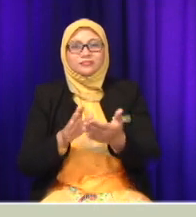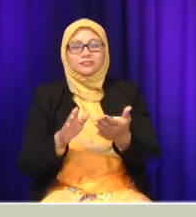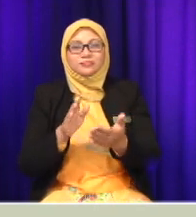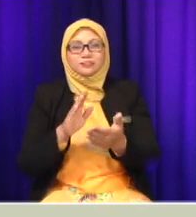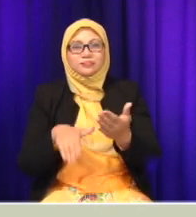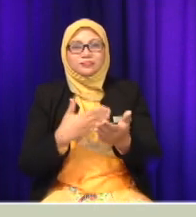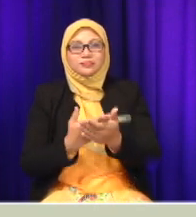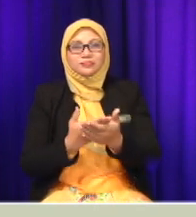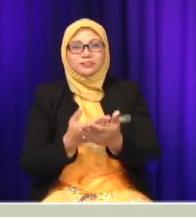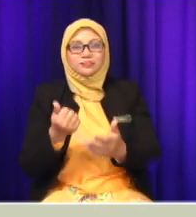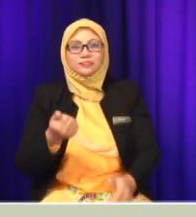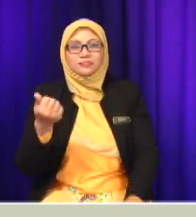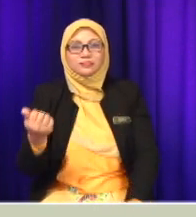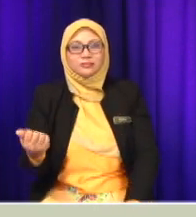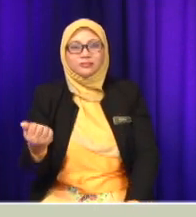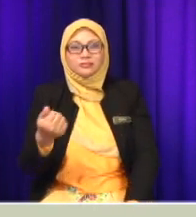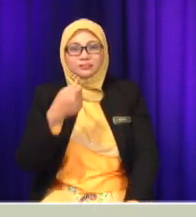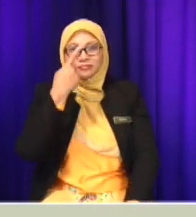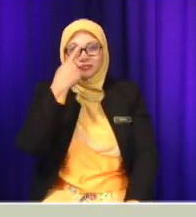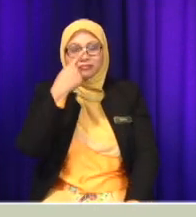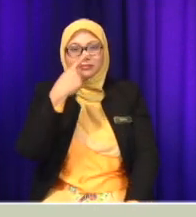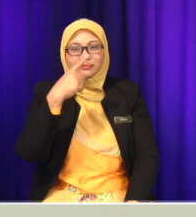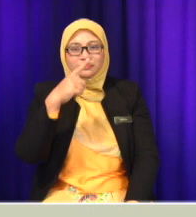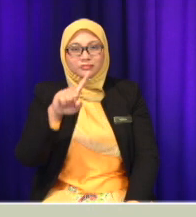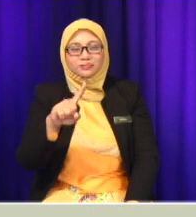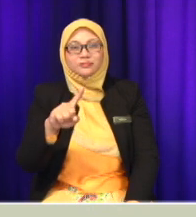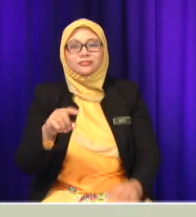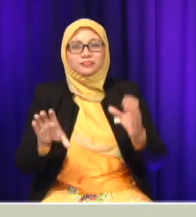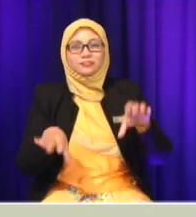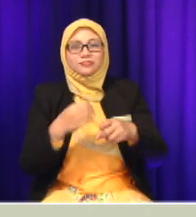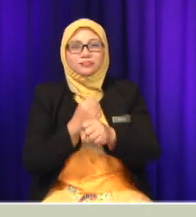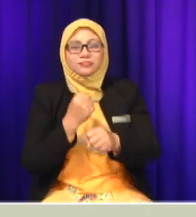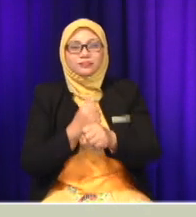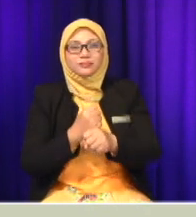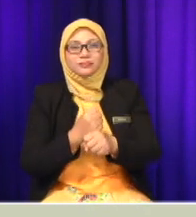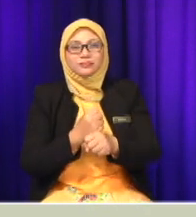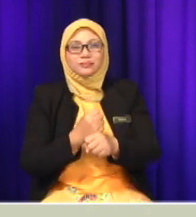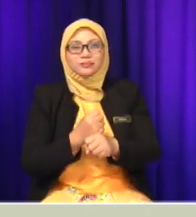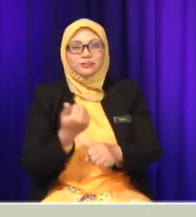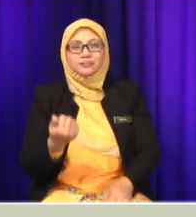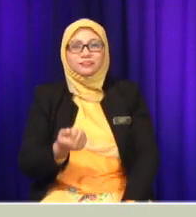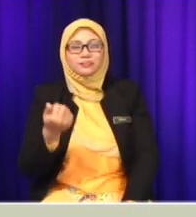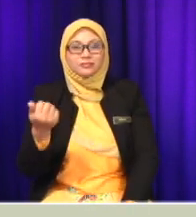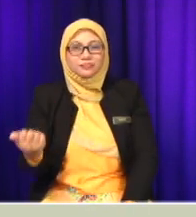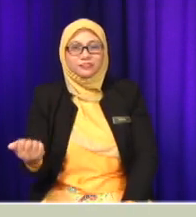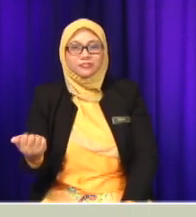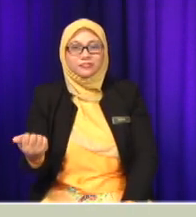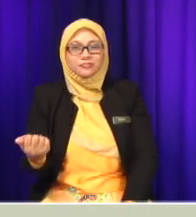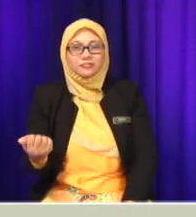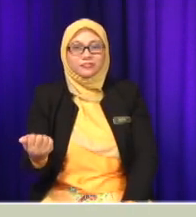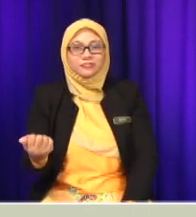pelajar mesti kenal alatan-alatan tersebut antara alatan diperlukan contohnya Al alat umum alat menguji alat